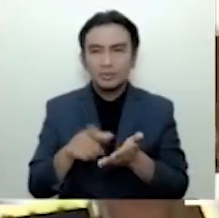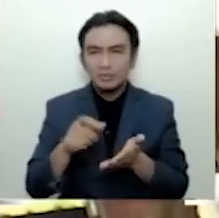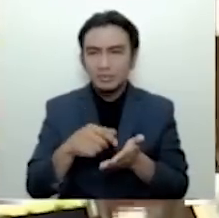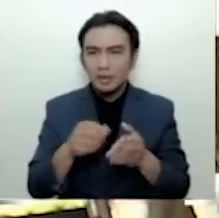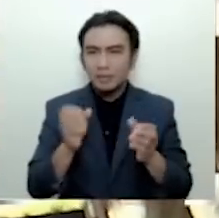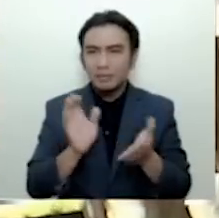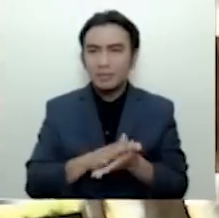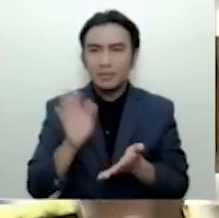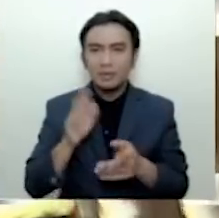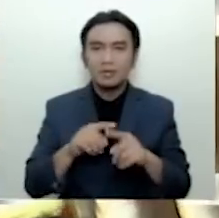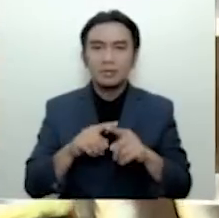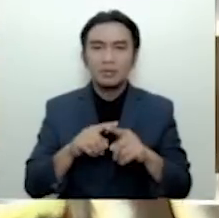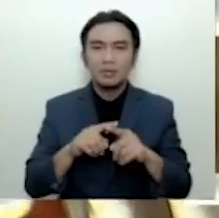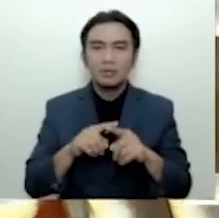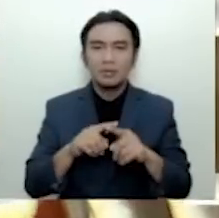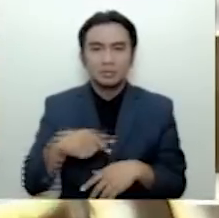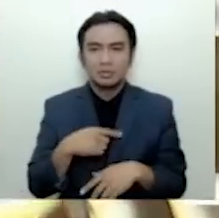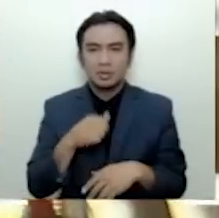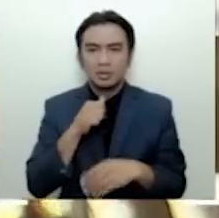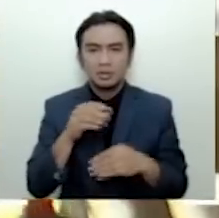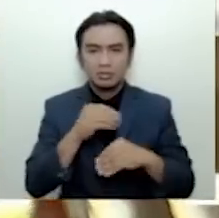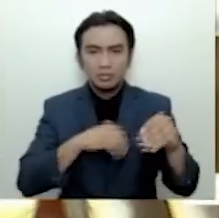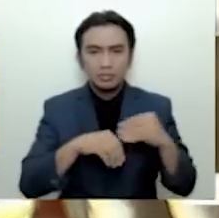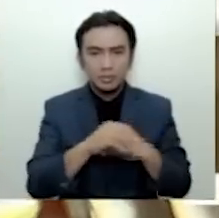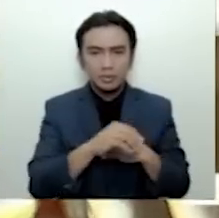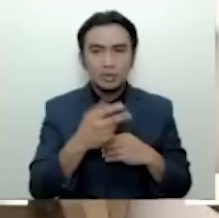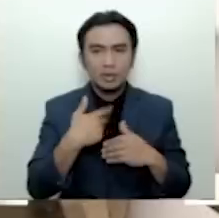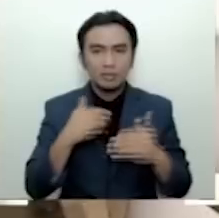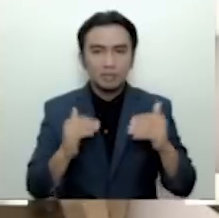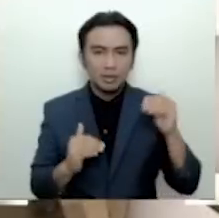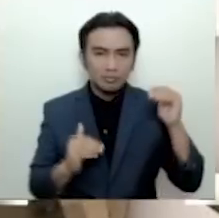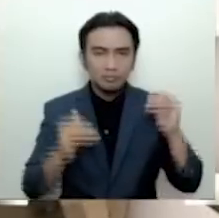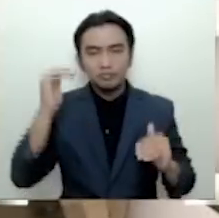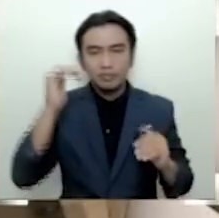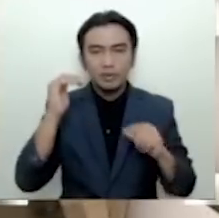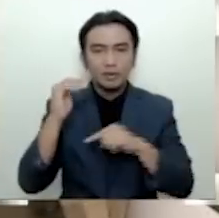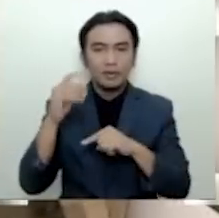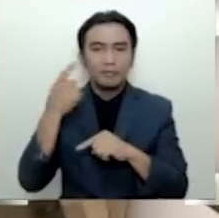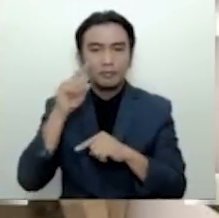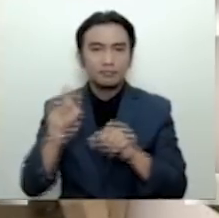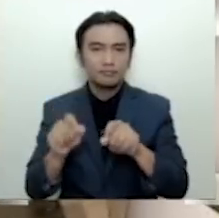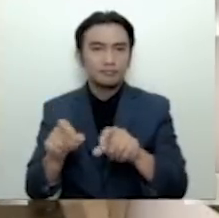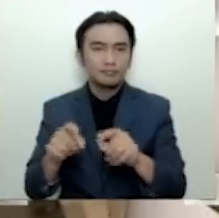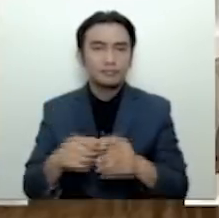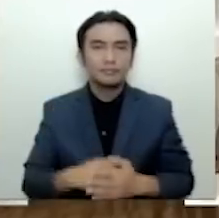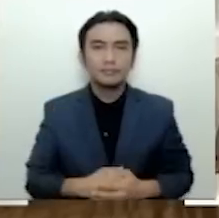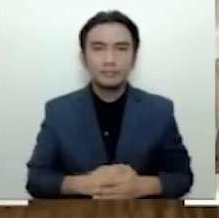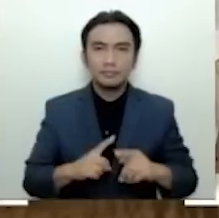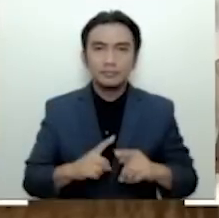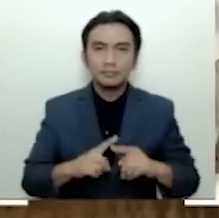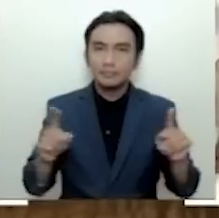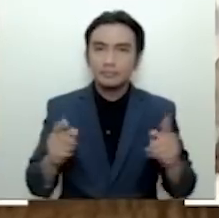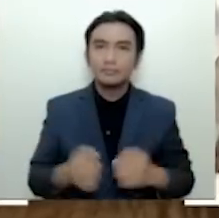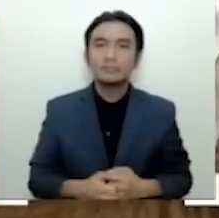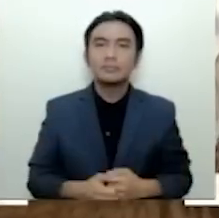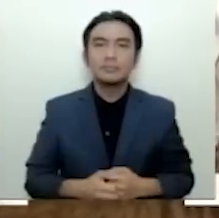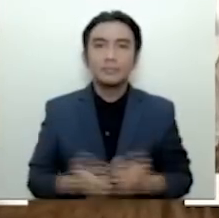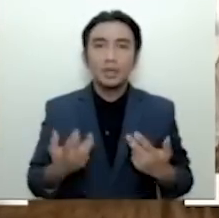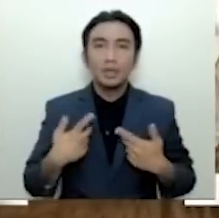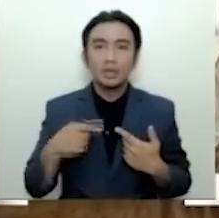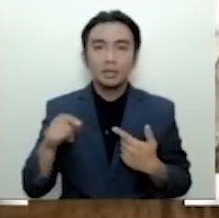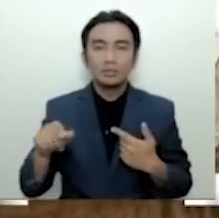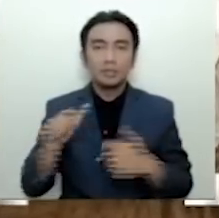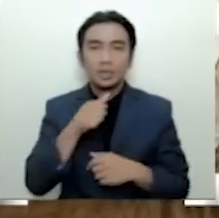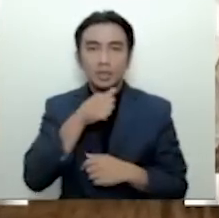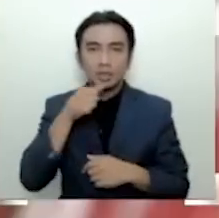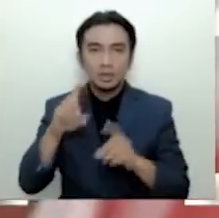namin na ipapasa yung taas ng production cost namin sa pito. Sa latest price monitoring ng Agriculture Department sa mga pamilihan